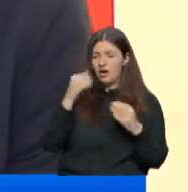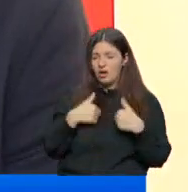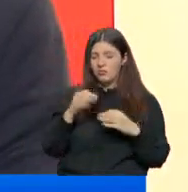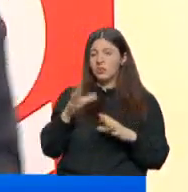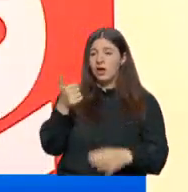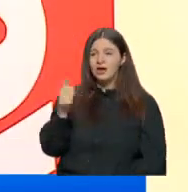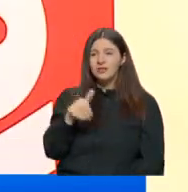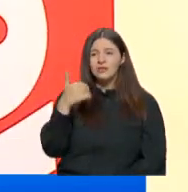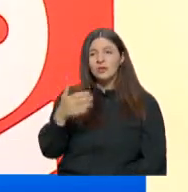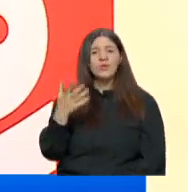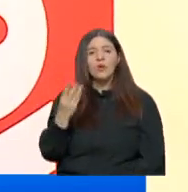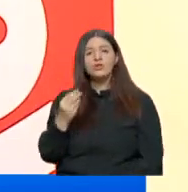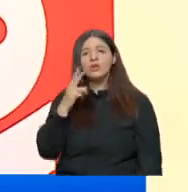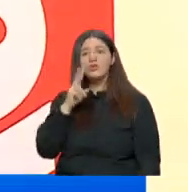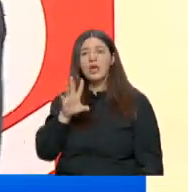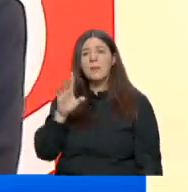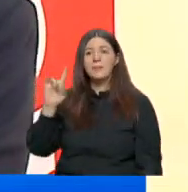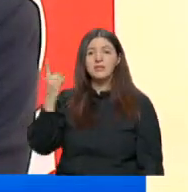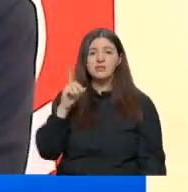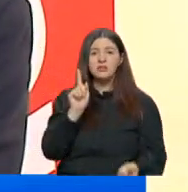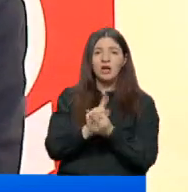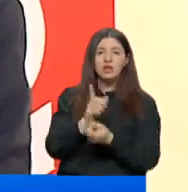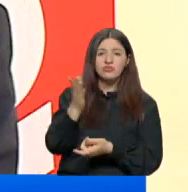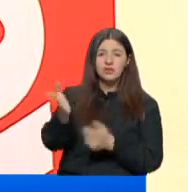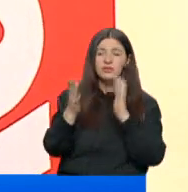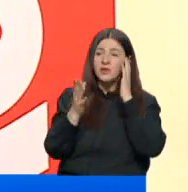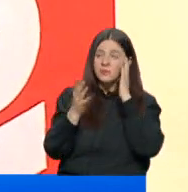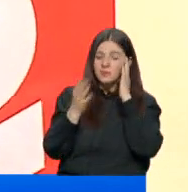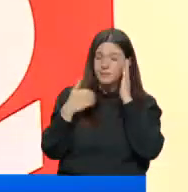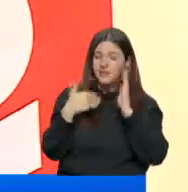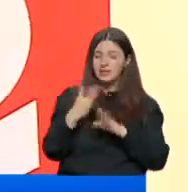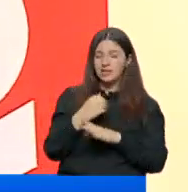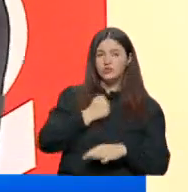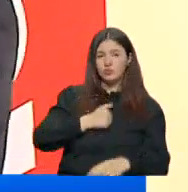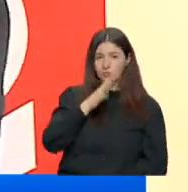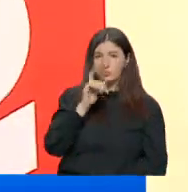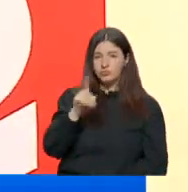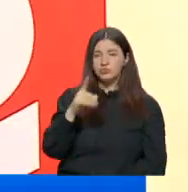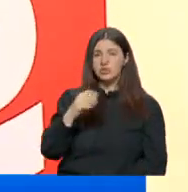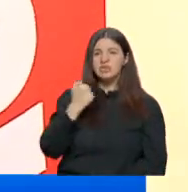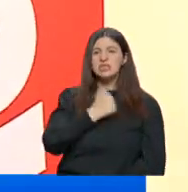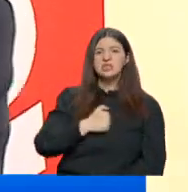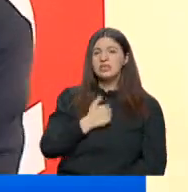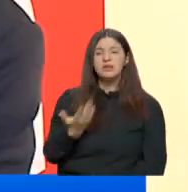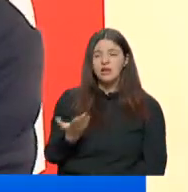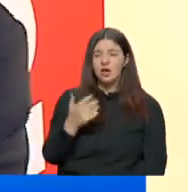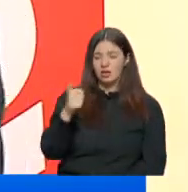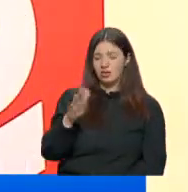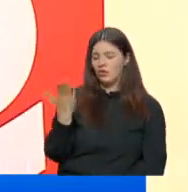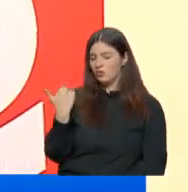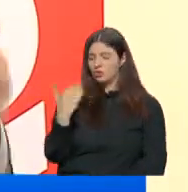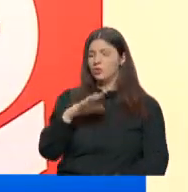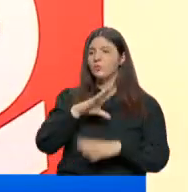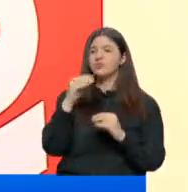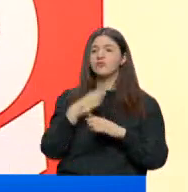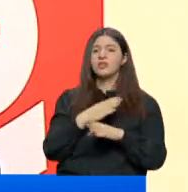arkadaş, 6 ay sonra ne olacağını göremeyen bir iktidarla karşı karşıyayız. Ve bakın niye kızıyorum biliyor musunuz? Yani bu öfkemin nedeni şu. 6 ay önce